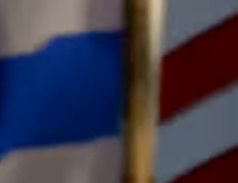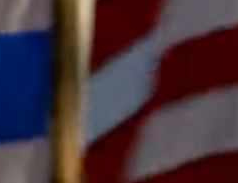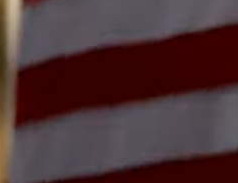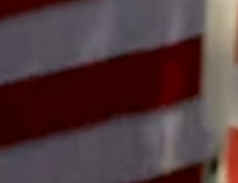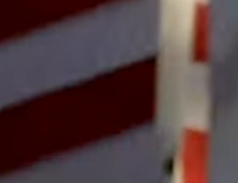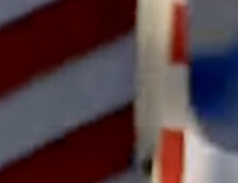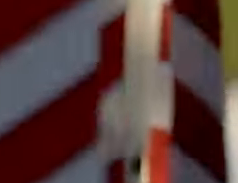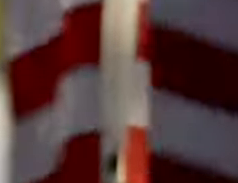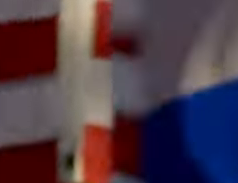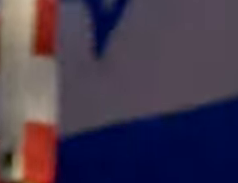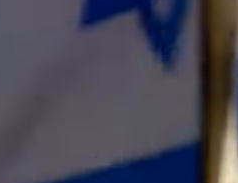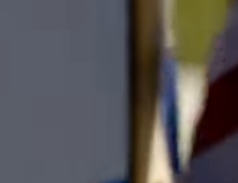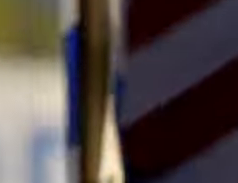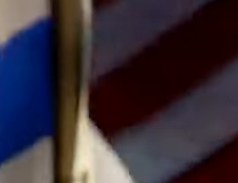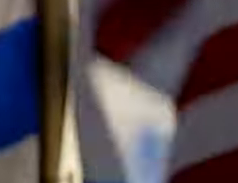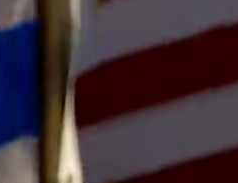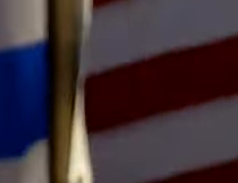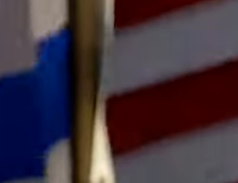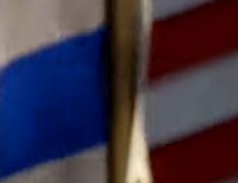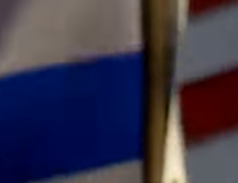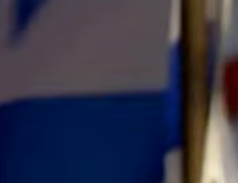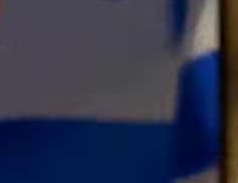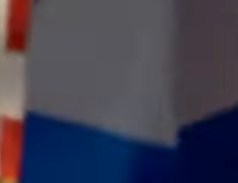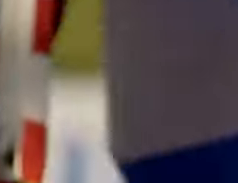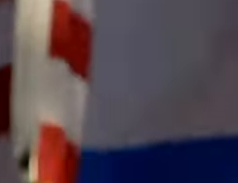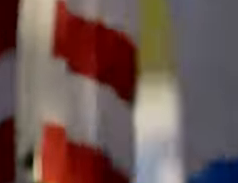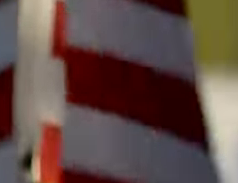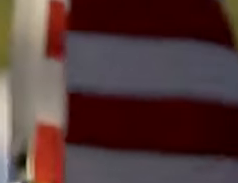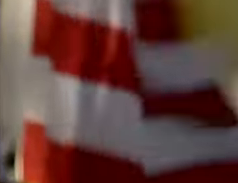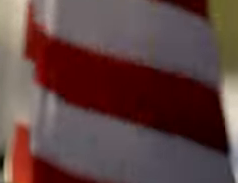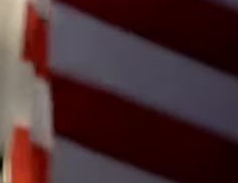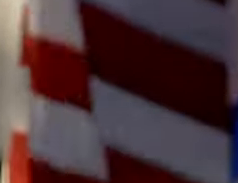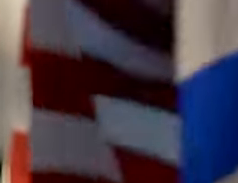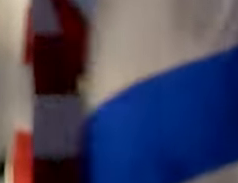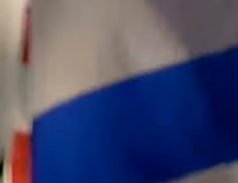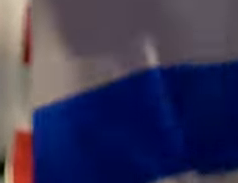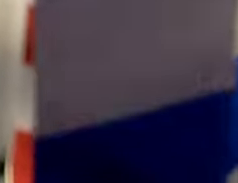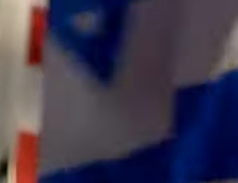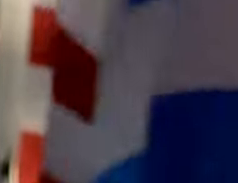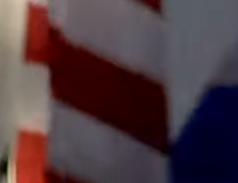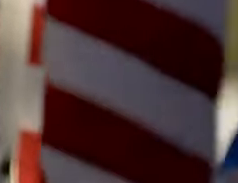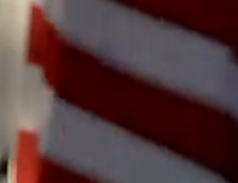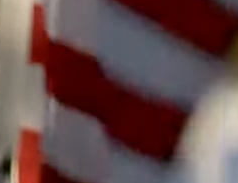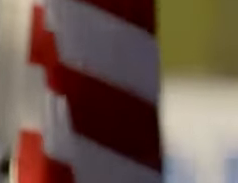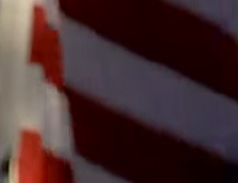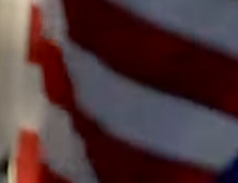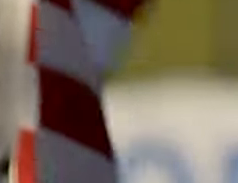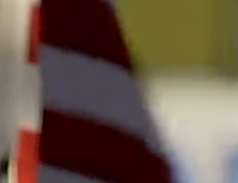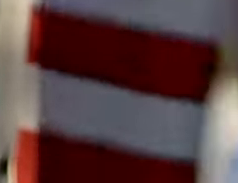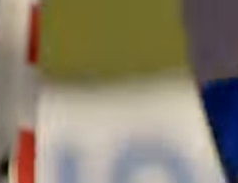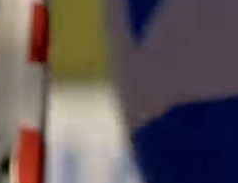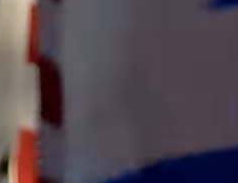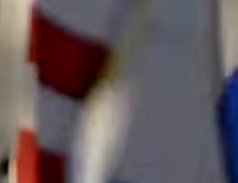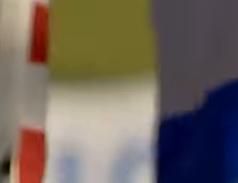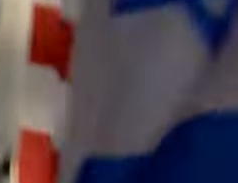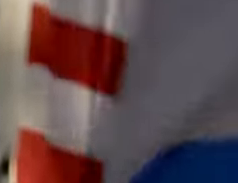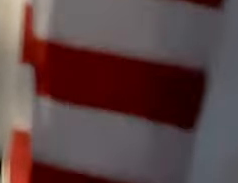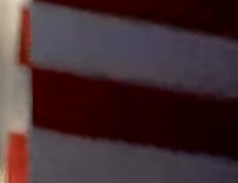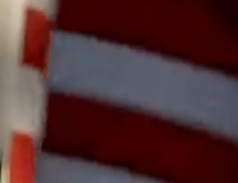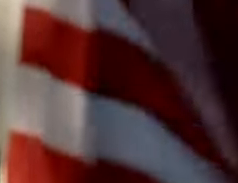ישמור את נפשך השם ישמור צאתך ובואך